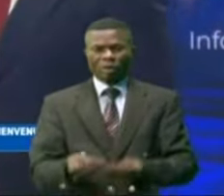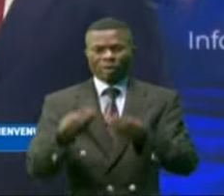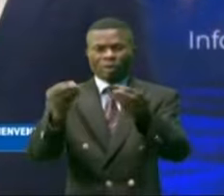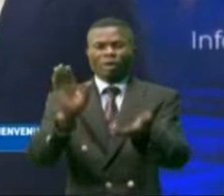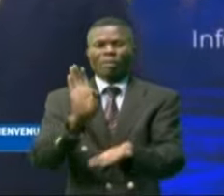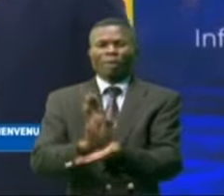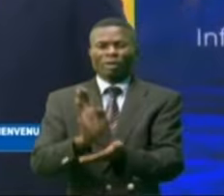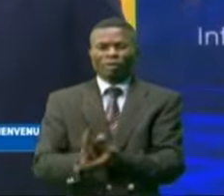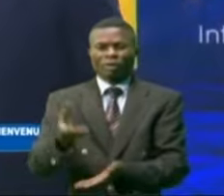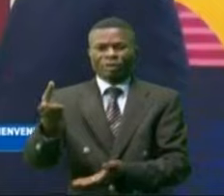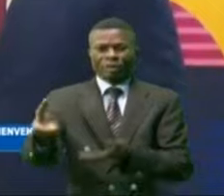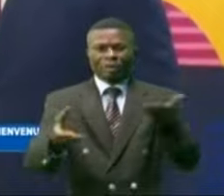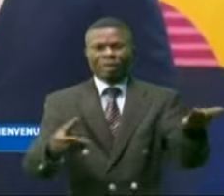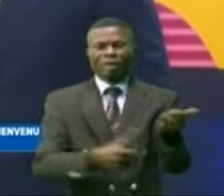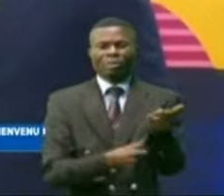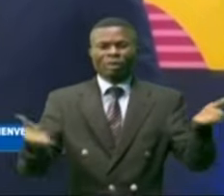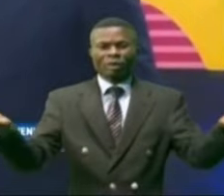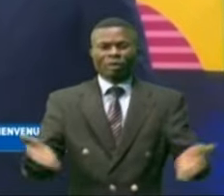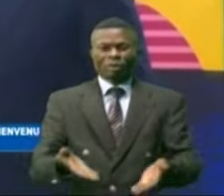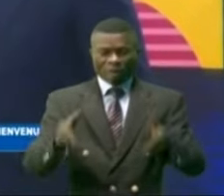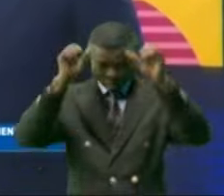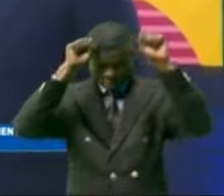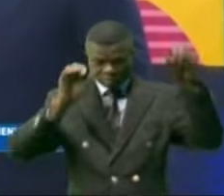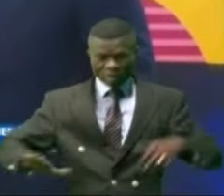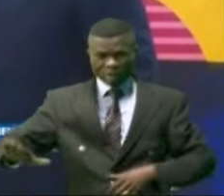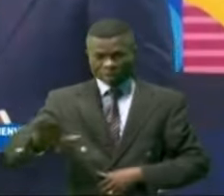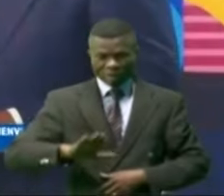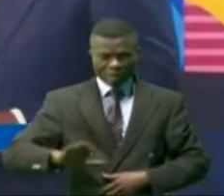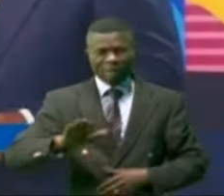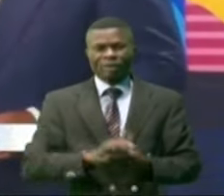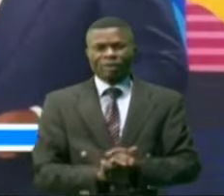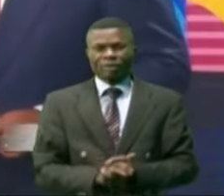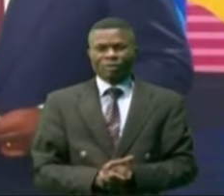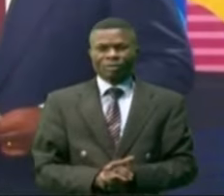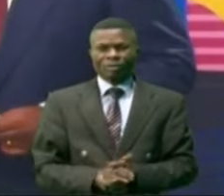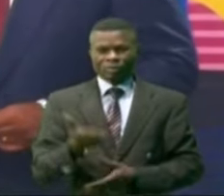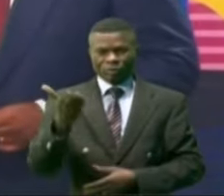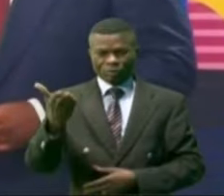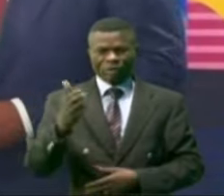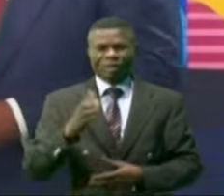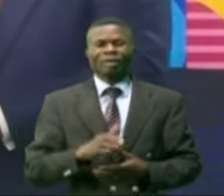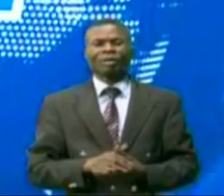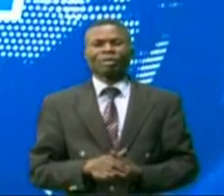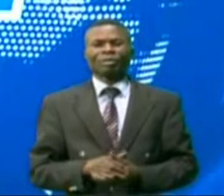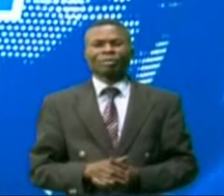brevets aux participants par le président de la République a clôturé la cérémonie du jour.